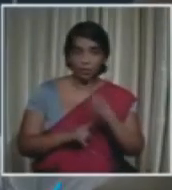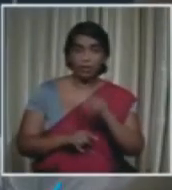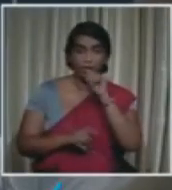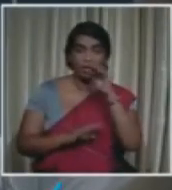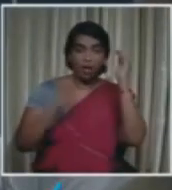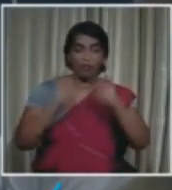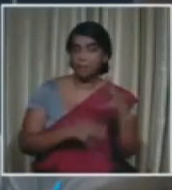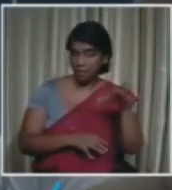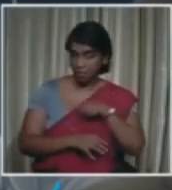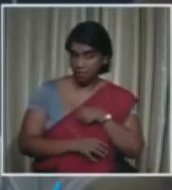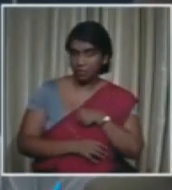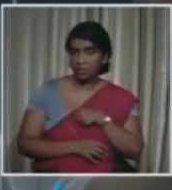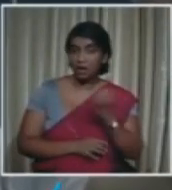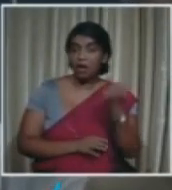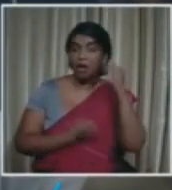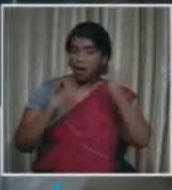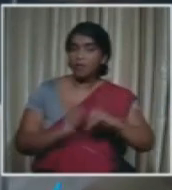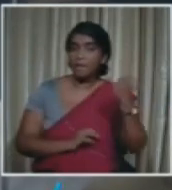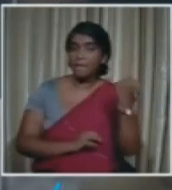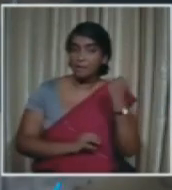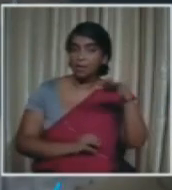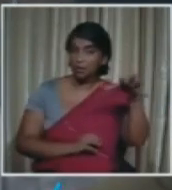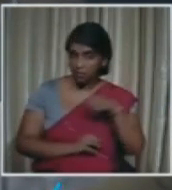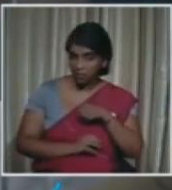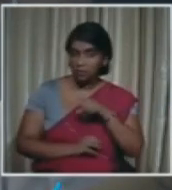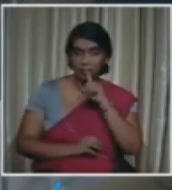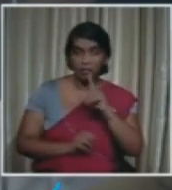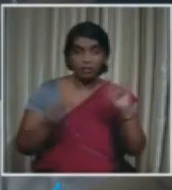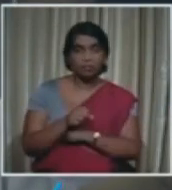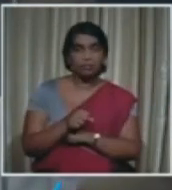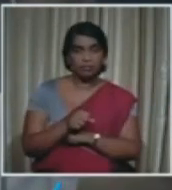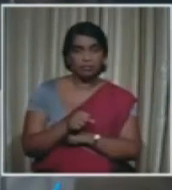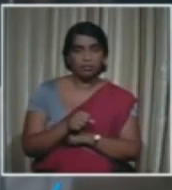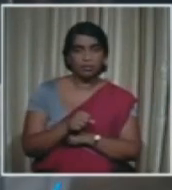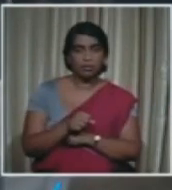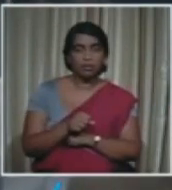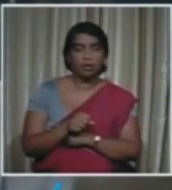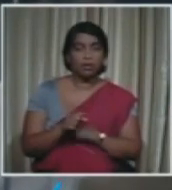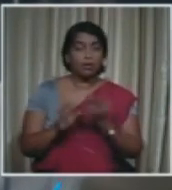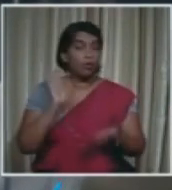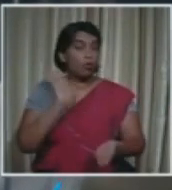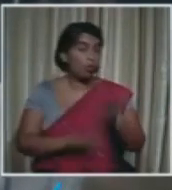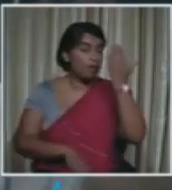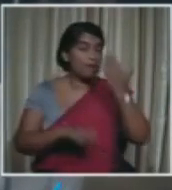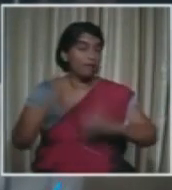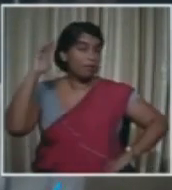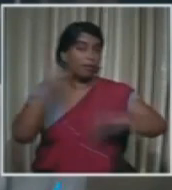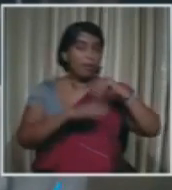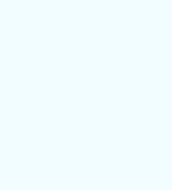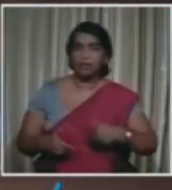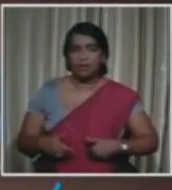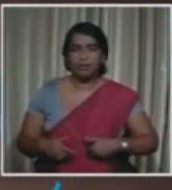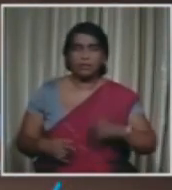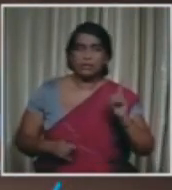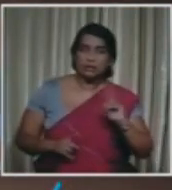බලය පාවිච්චි කරා කියලා. අවම බලය පාවිච්චි කිරීම කියන්නේ මිනී මැරීම නම් දේකදී උපරිම බලය මොකද්ද කියන එක පිළිබඳ ගැටලුවක්